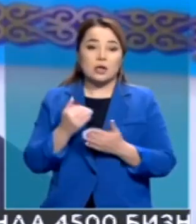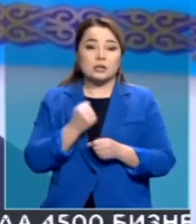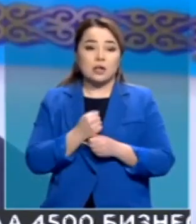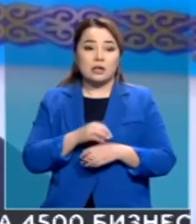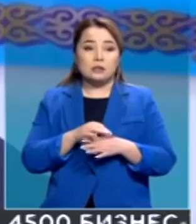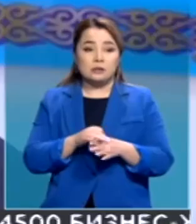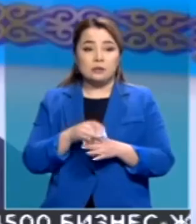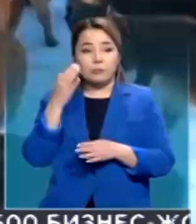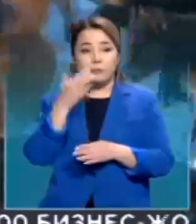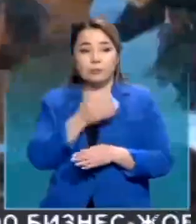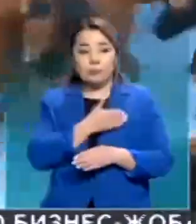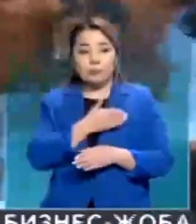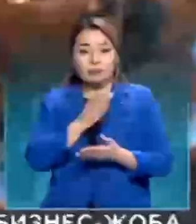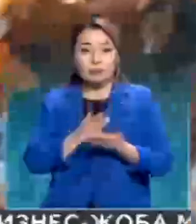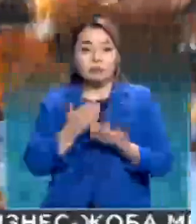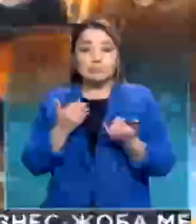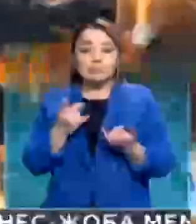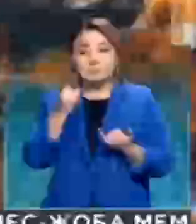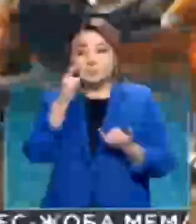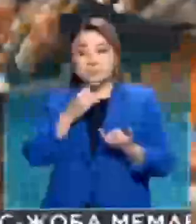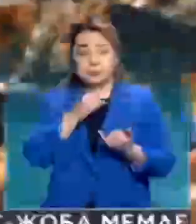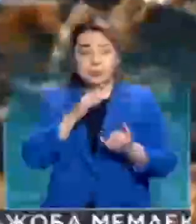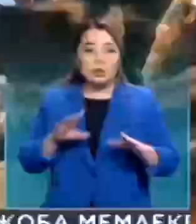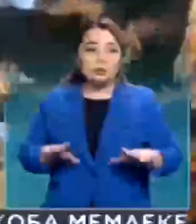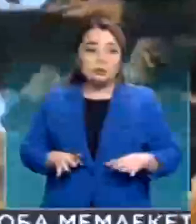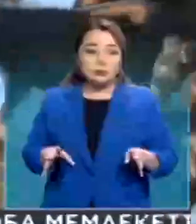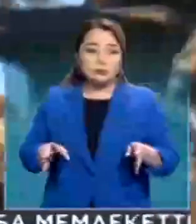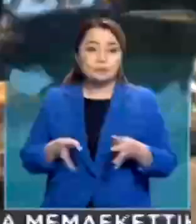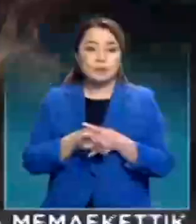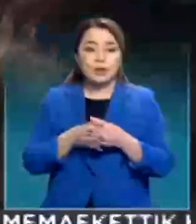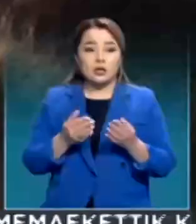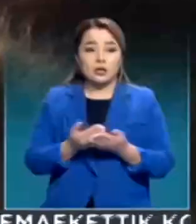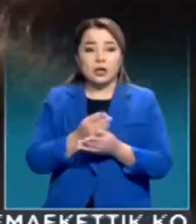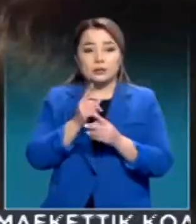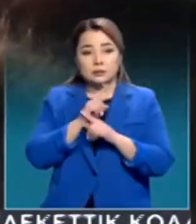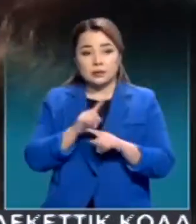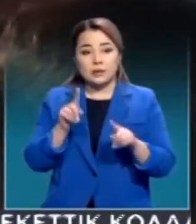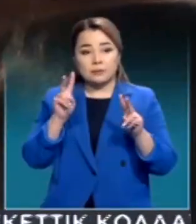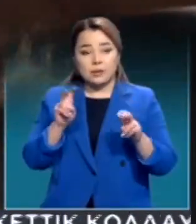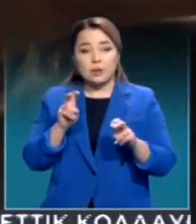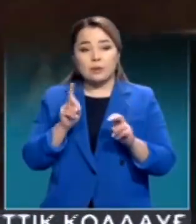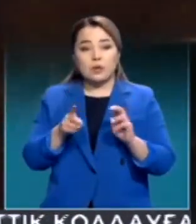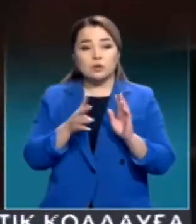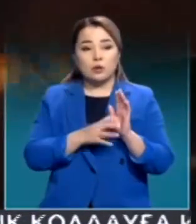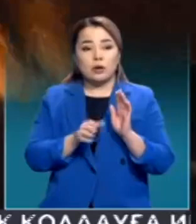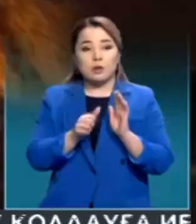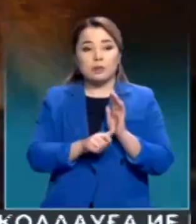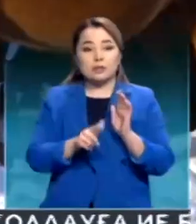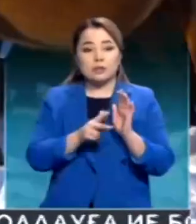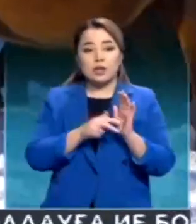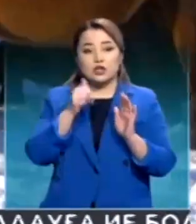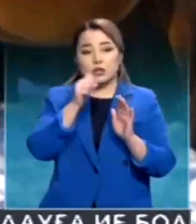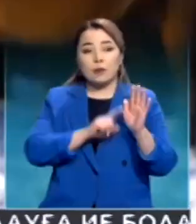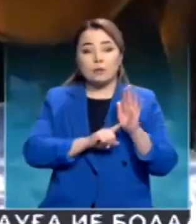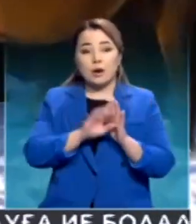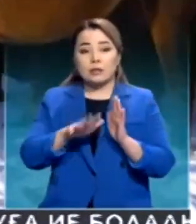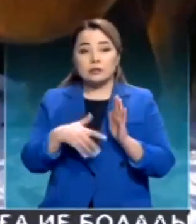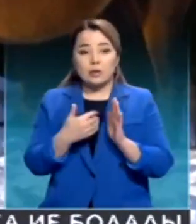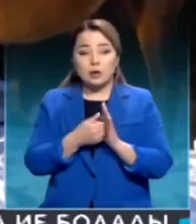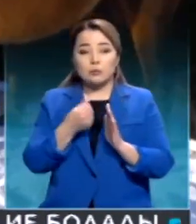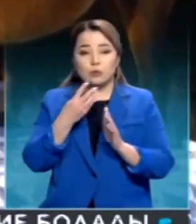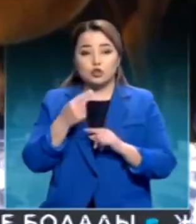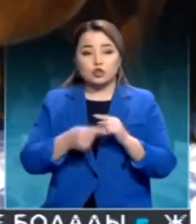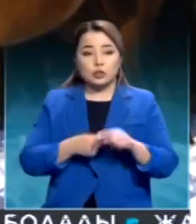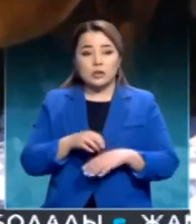сондай арманым болды. Қазақ жылқыларды будандастыру арқылы жаңа тип шығару жұмыстары 1968 жылы басталды. Содан бергі бірнеше